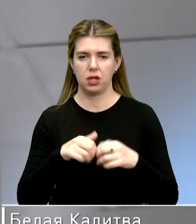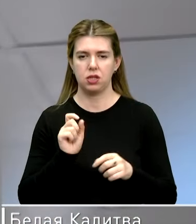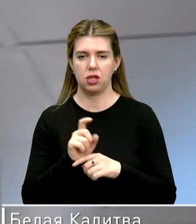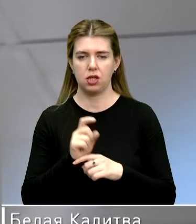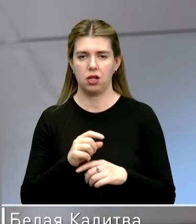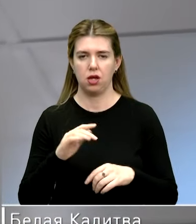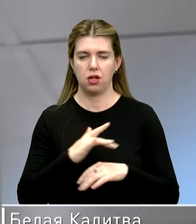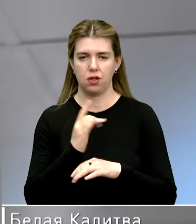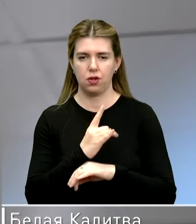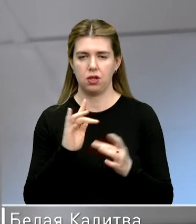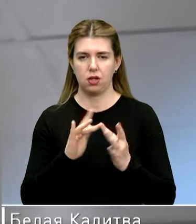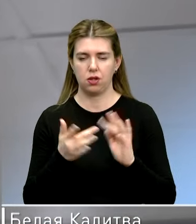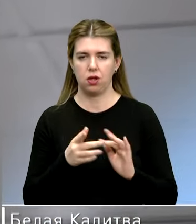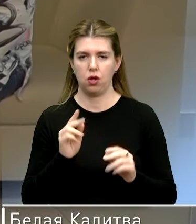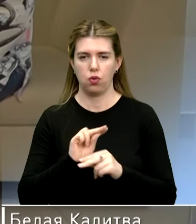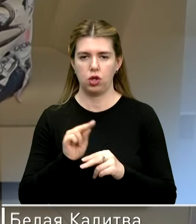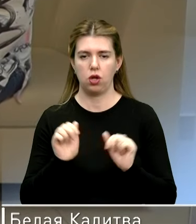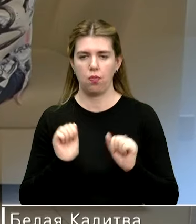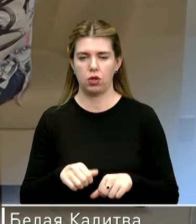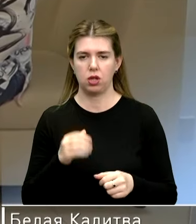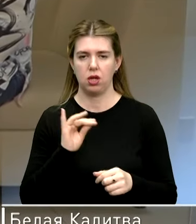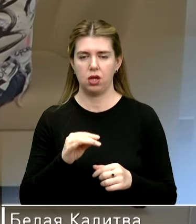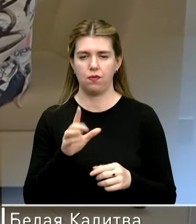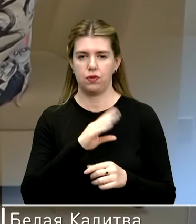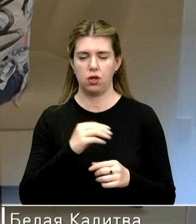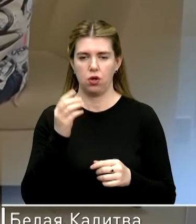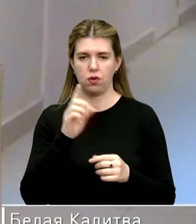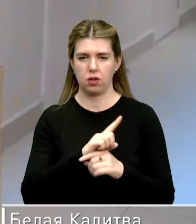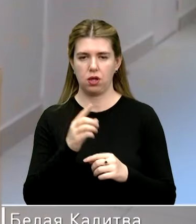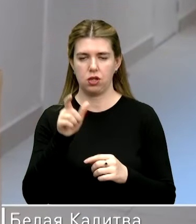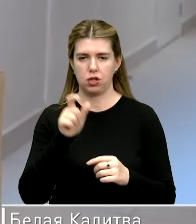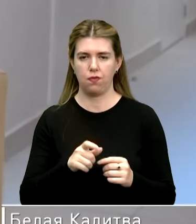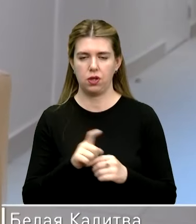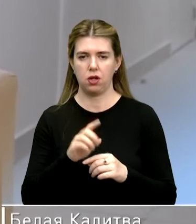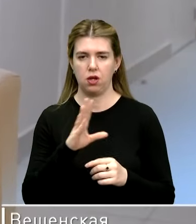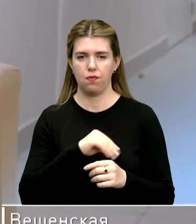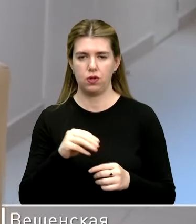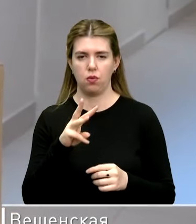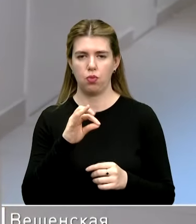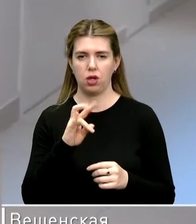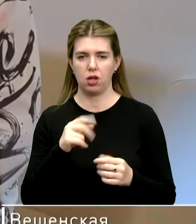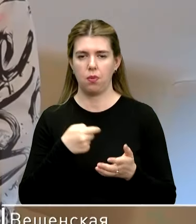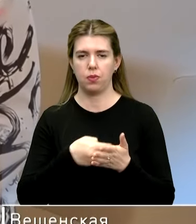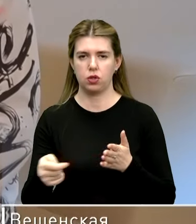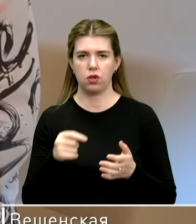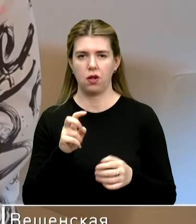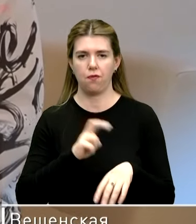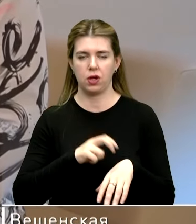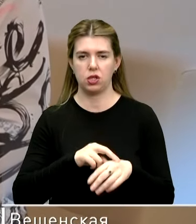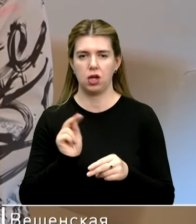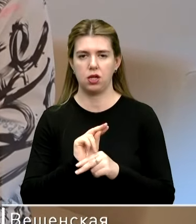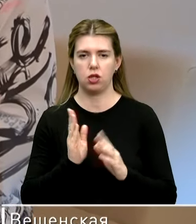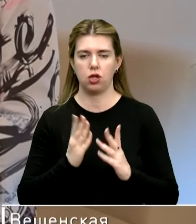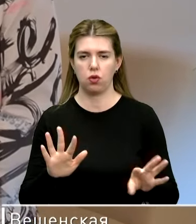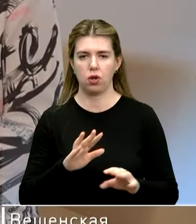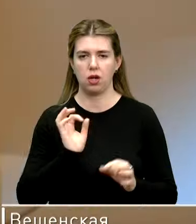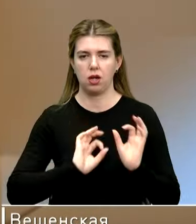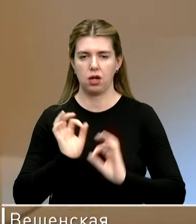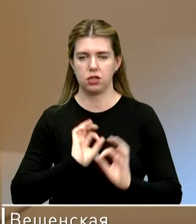задачам искусственного ассистента научить можно, то на эмпатию запрограммировать нельзя. Светлана Мухина подчеркивает, врач лечит не